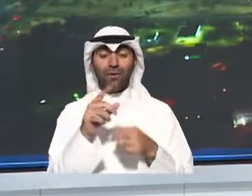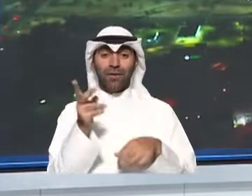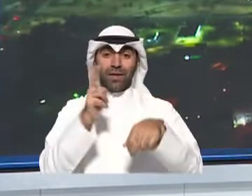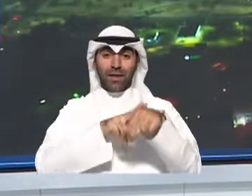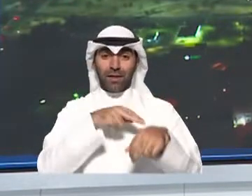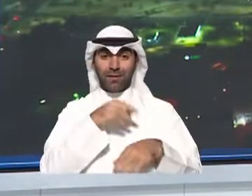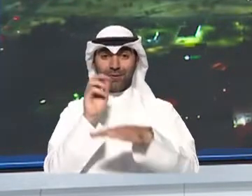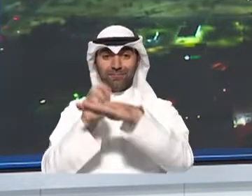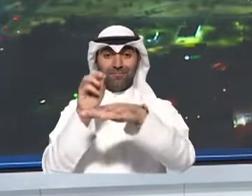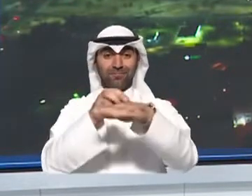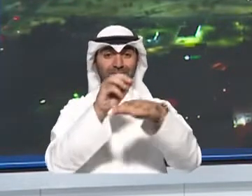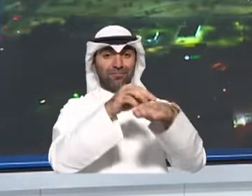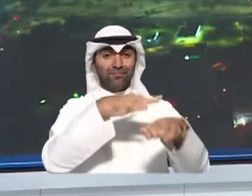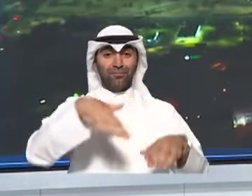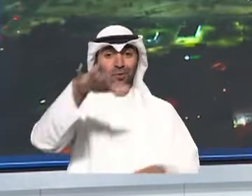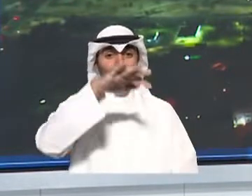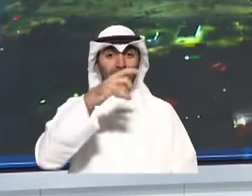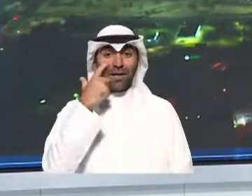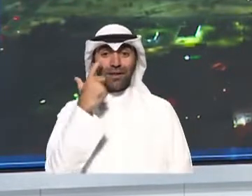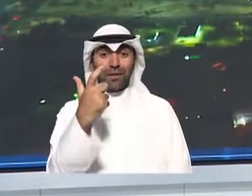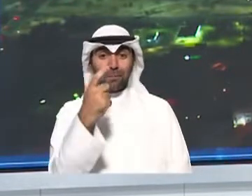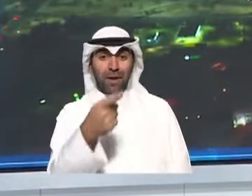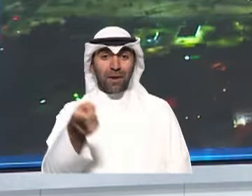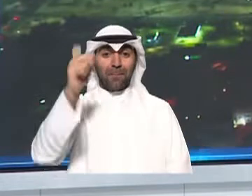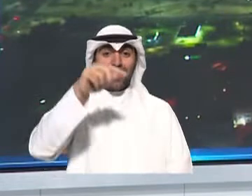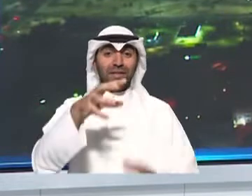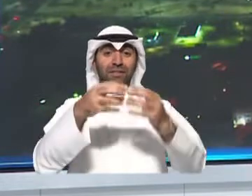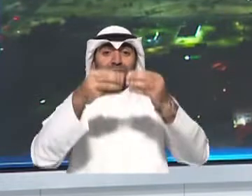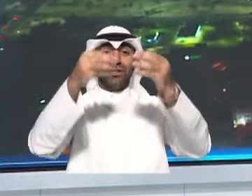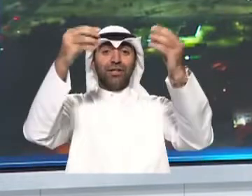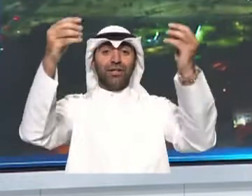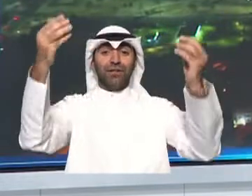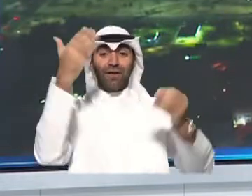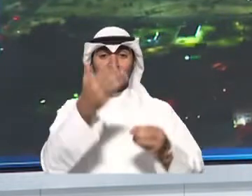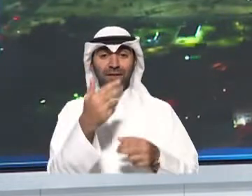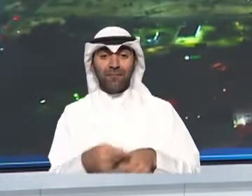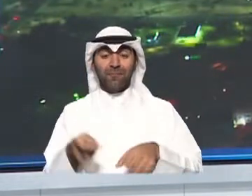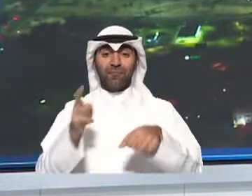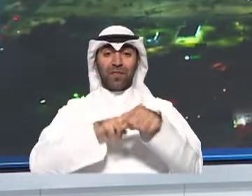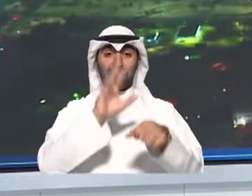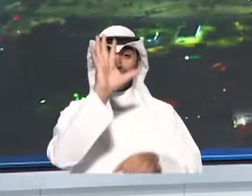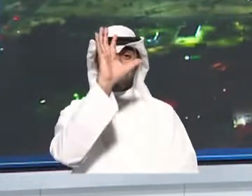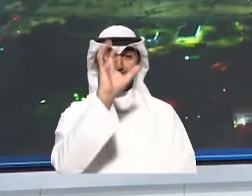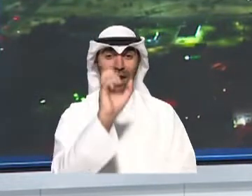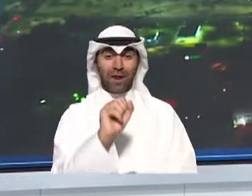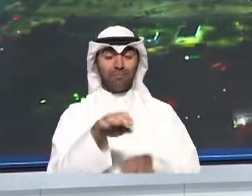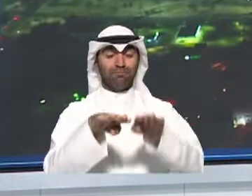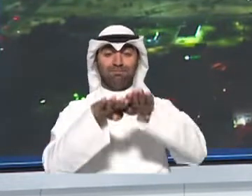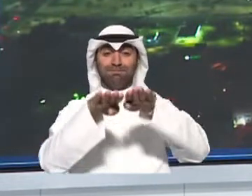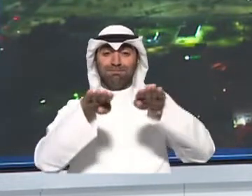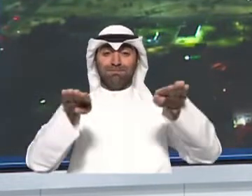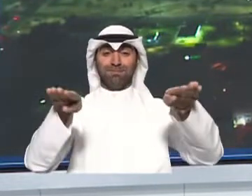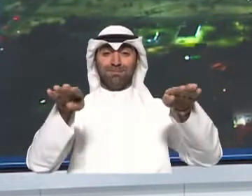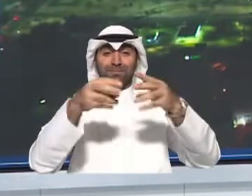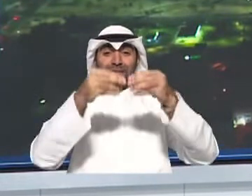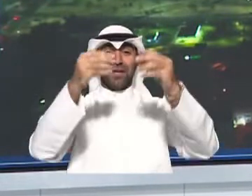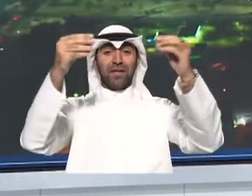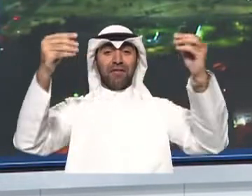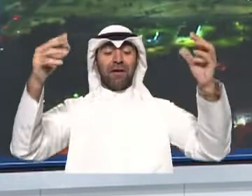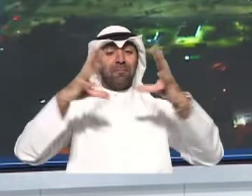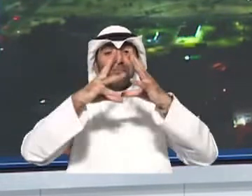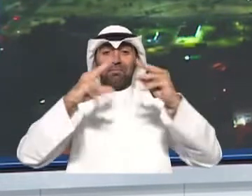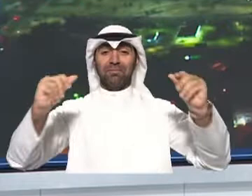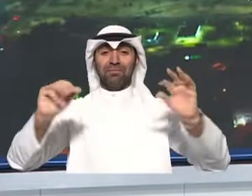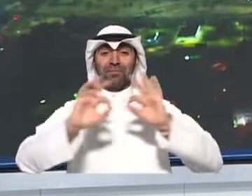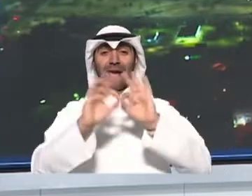لبعض الغبار المثار على هذه المناطق، وأيضا قد يصاحبها تراجع وتدني في مدى الرؤية الأفقية. راح نوافيكم في تفاصيل أكثر عنها